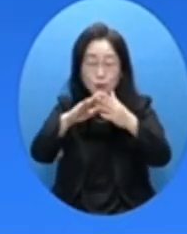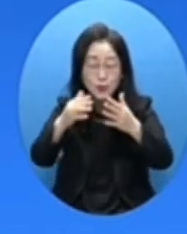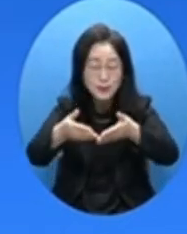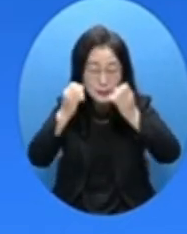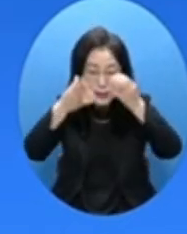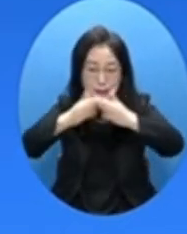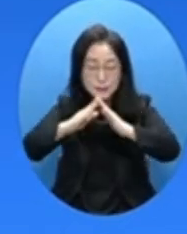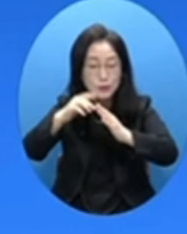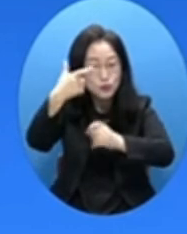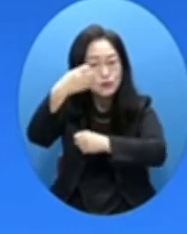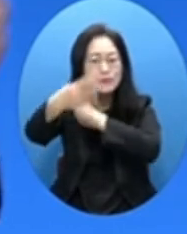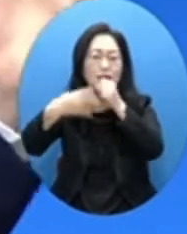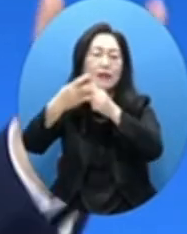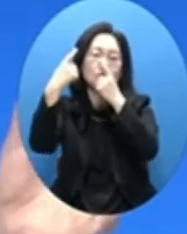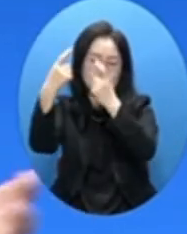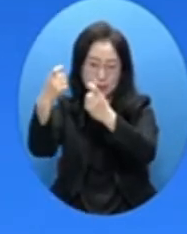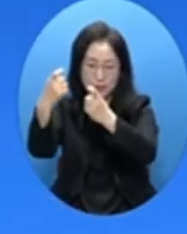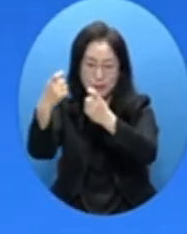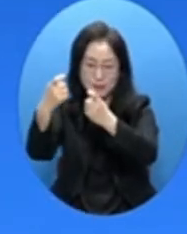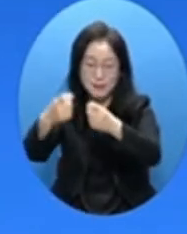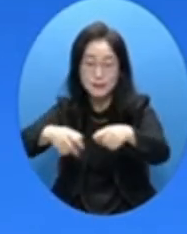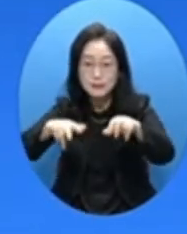64주년이 됐습니다 우리가